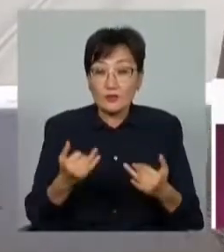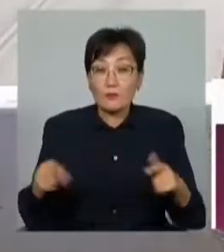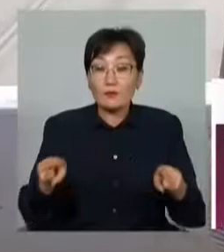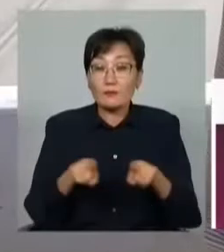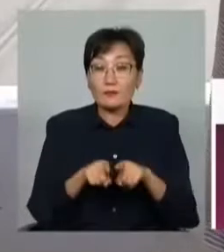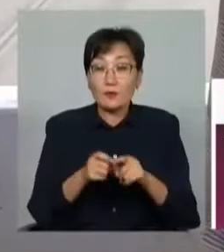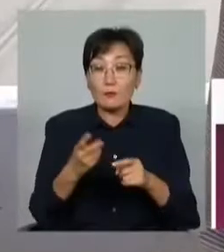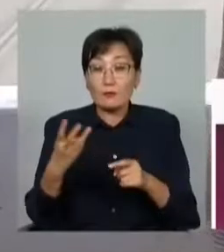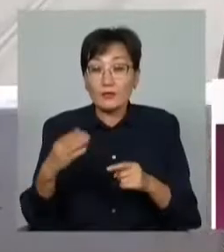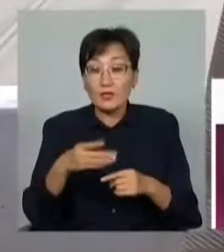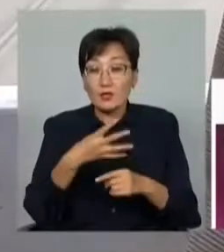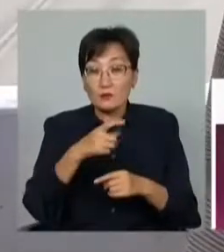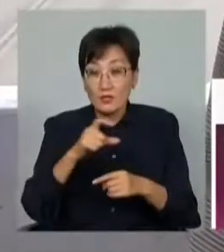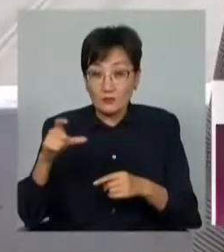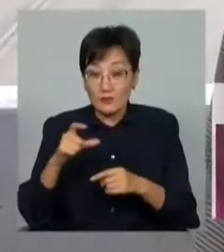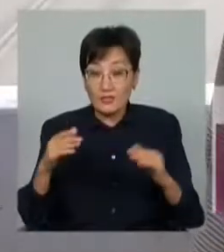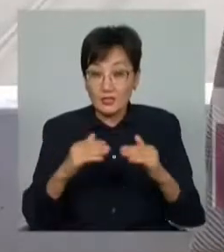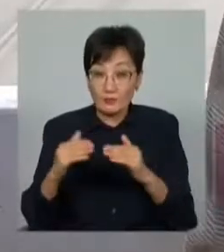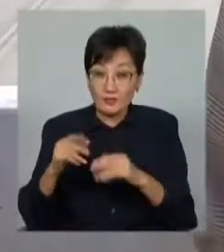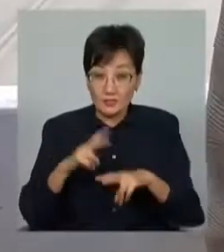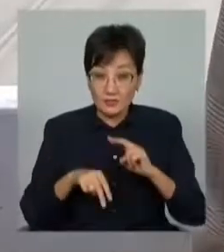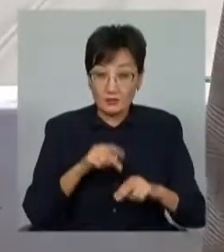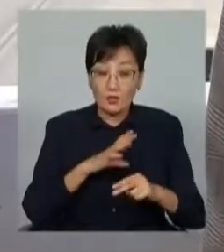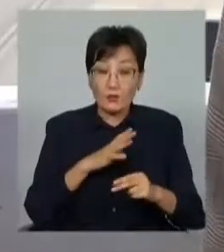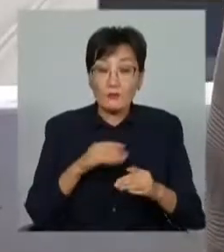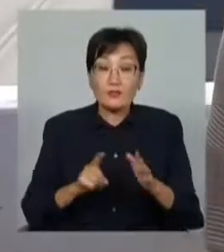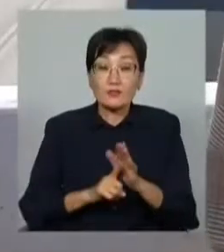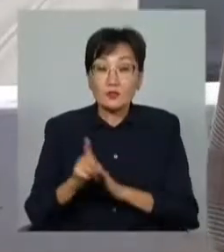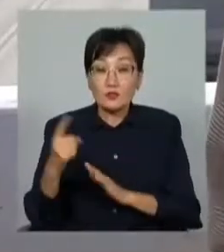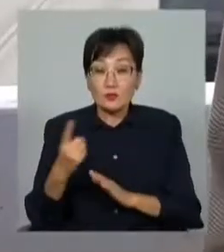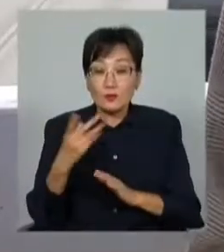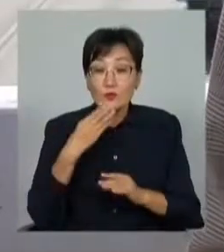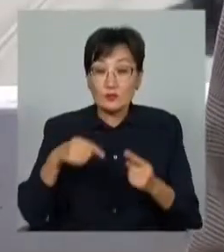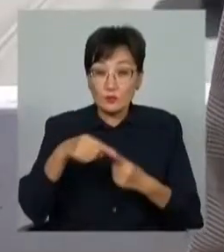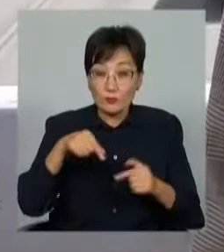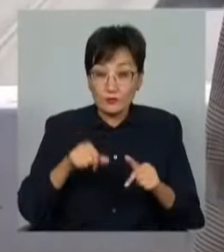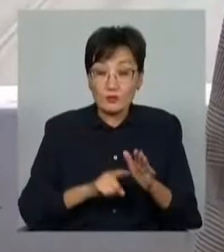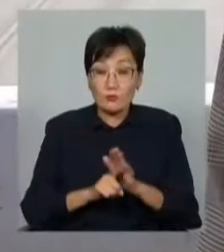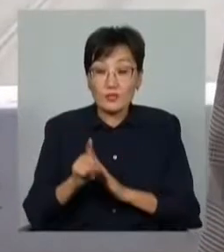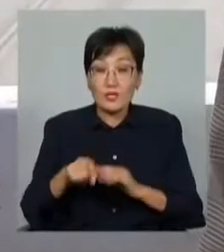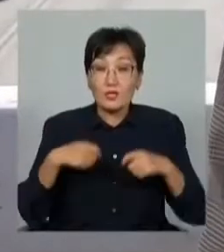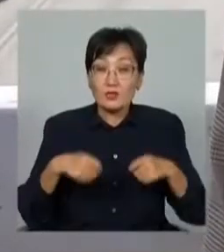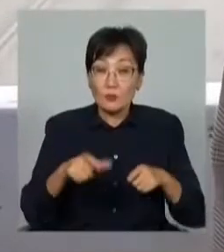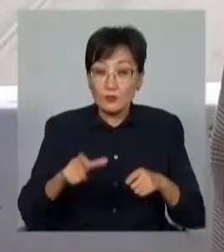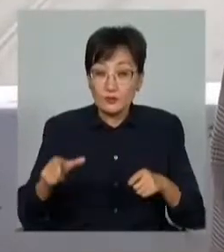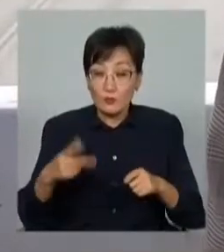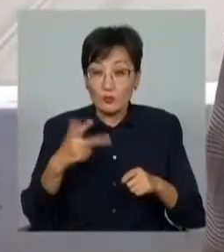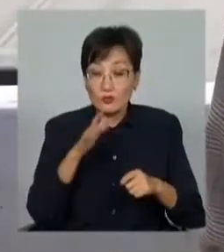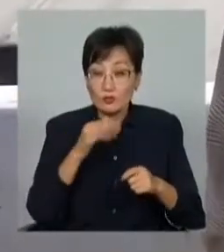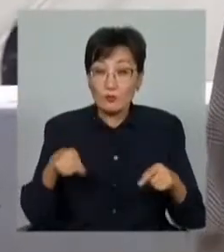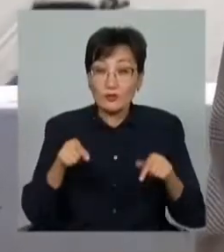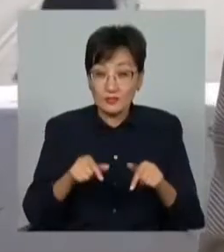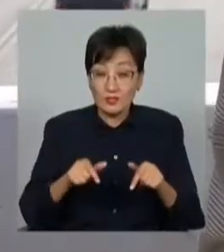мынадай бірнеше қабатты ғимараттар бой көтерді. Ең алғаш өз кәсібін осы жерде бастаған саудагерлер 30 жылда